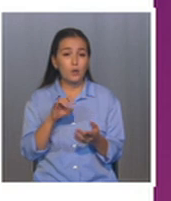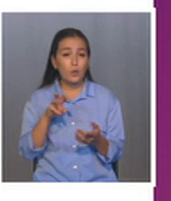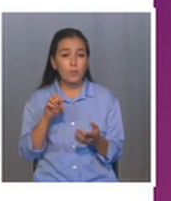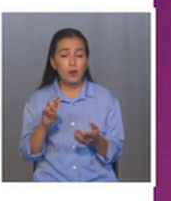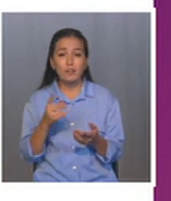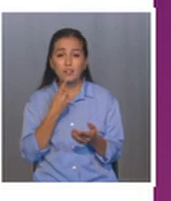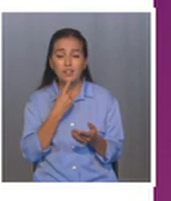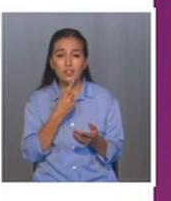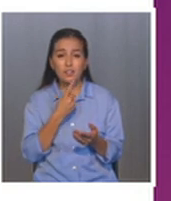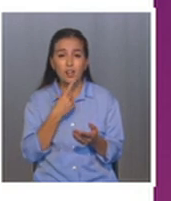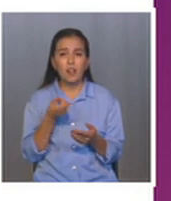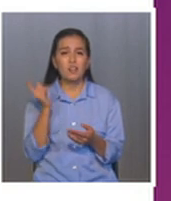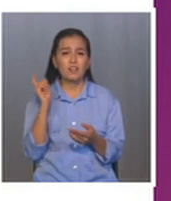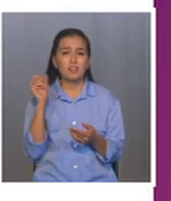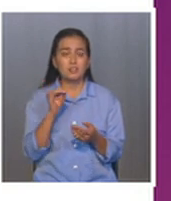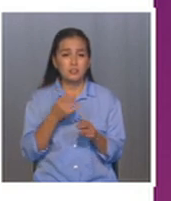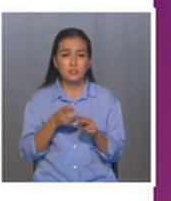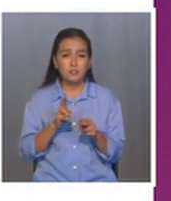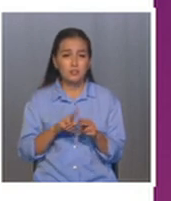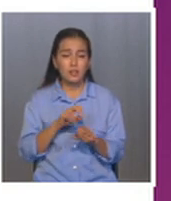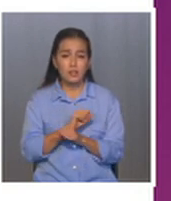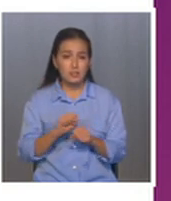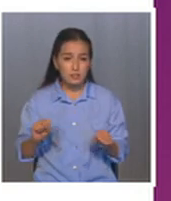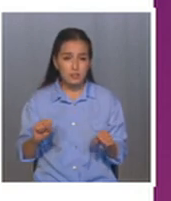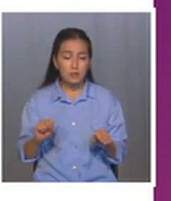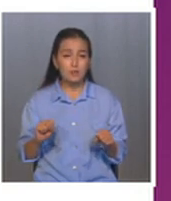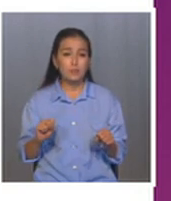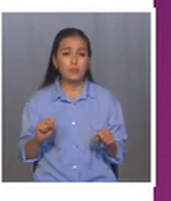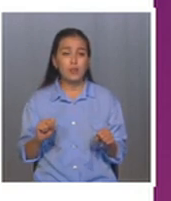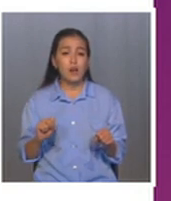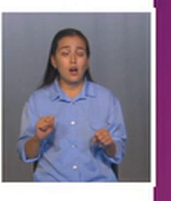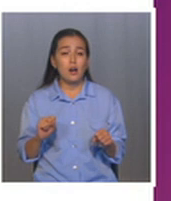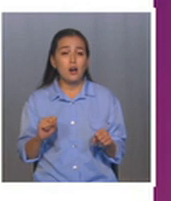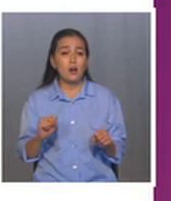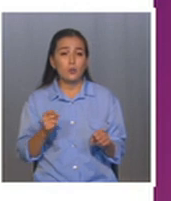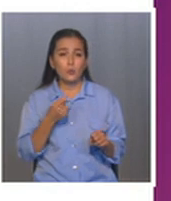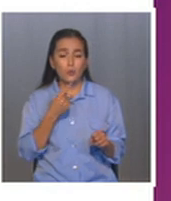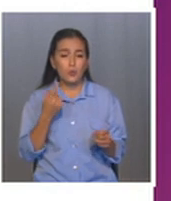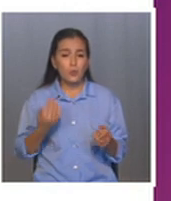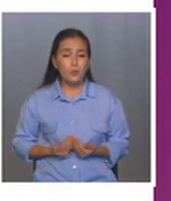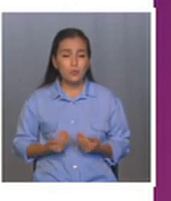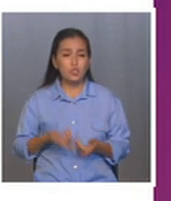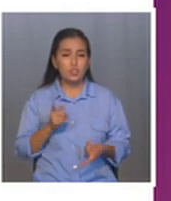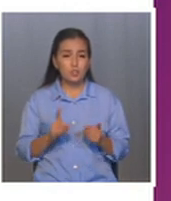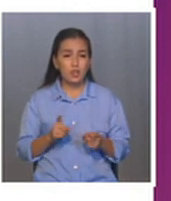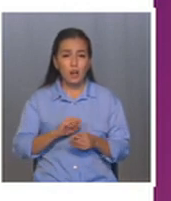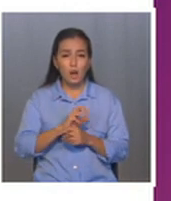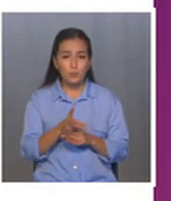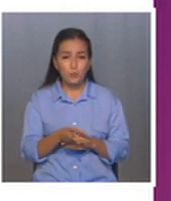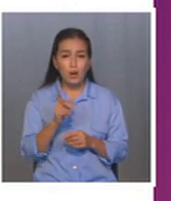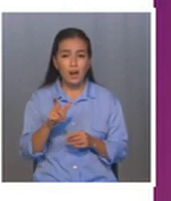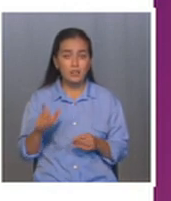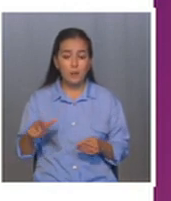тым архаизмденуіне жол бермейді. Өмір шындығын қамту, адам мінезін ашу мүмкіндіктеріне